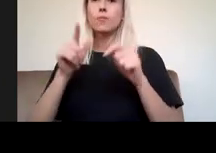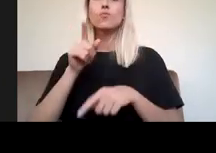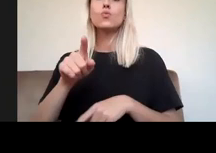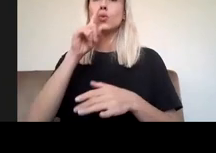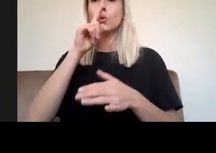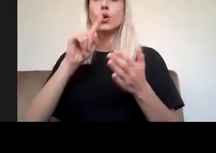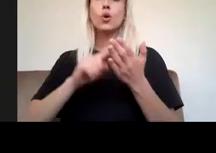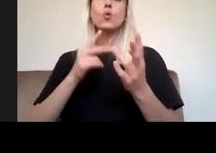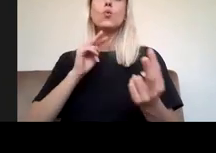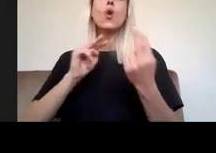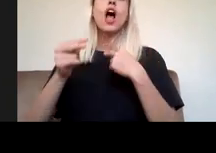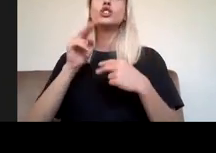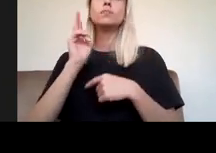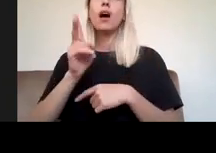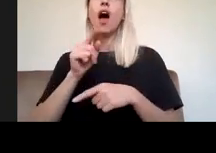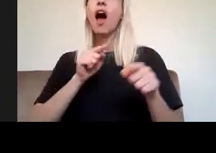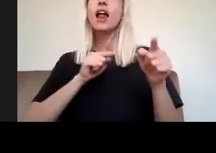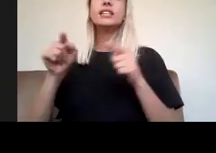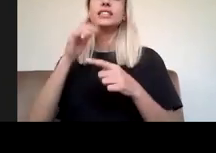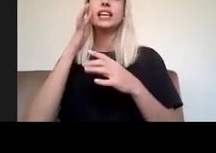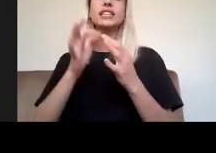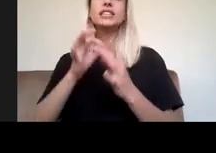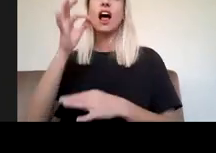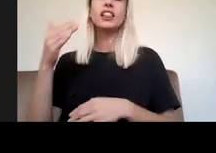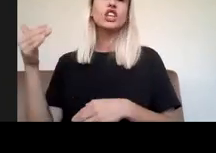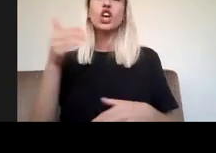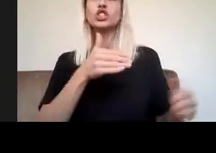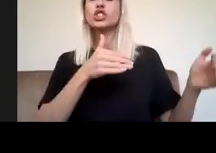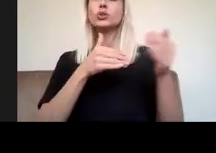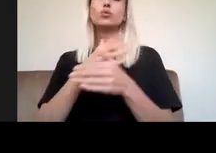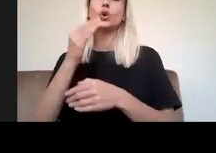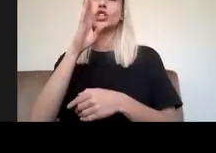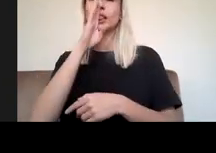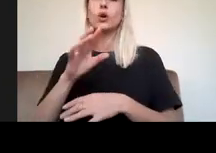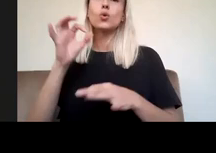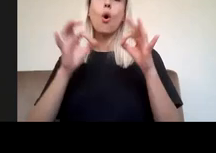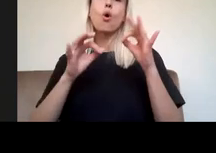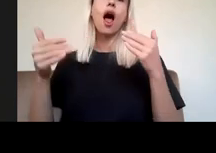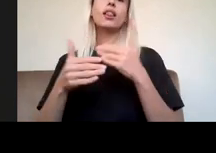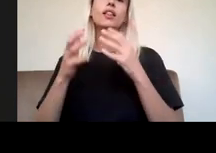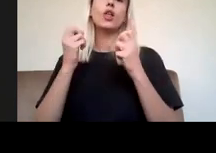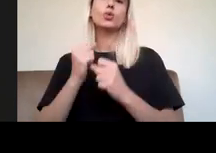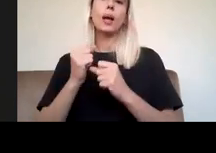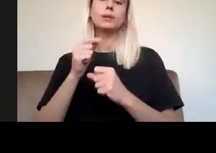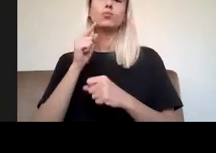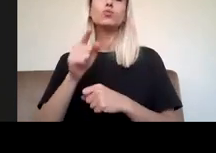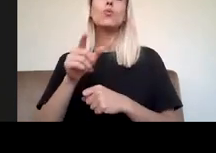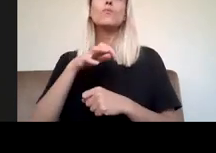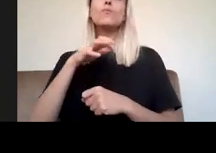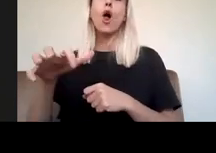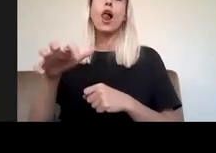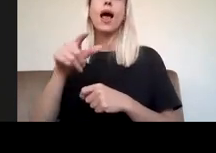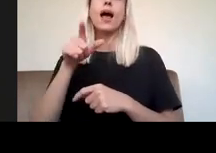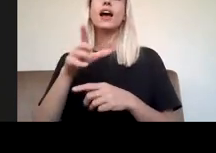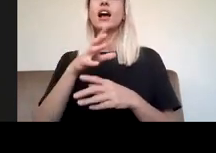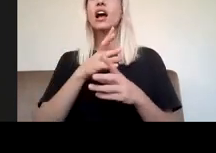ulaşım modları arasındaki insanların geçişlerini çok ciddi kontrol altında tutabilirsiniz. Bu da o bölgede bir kayma